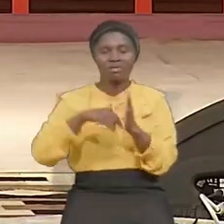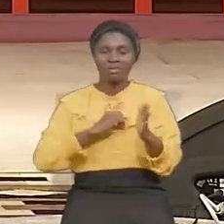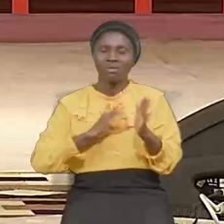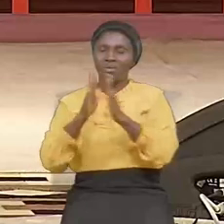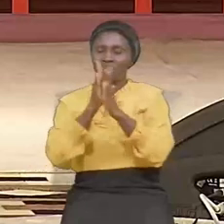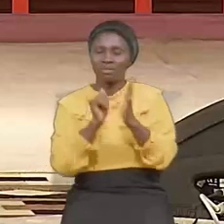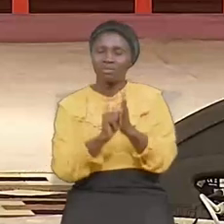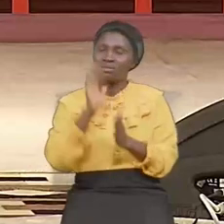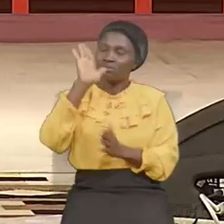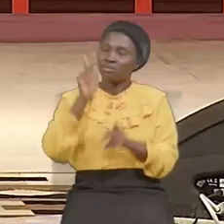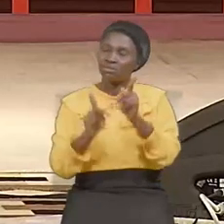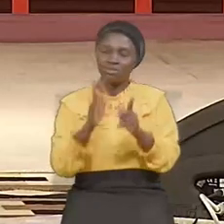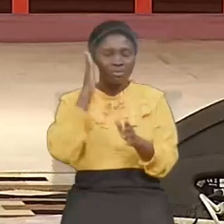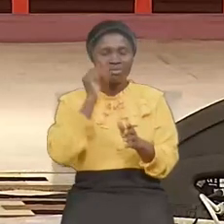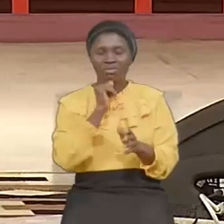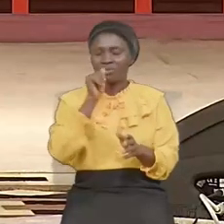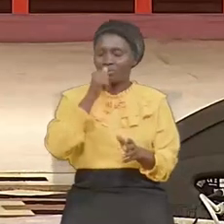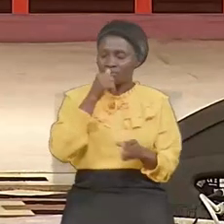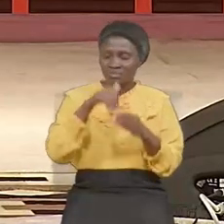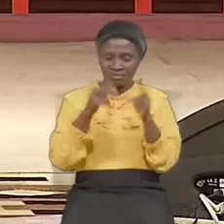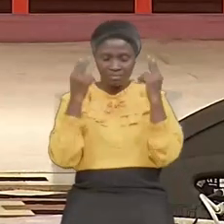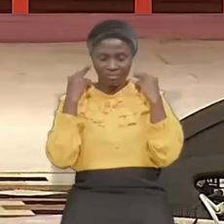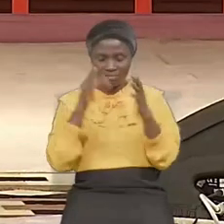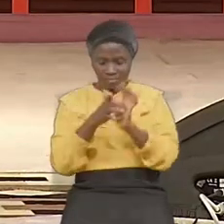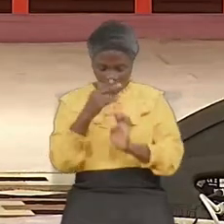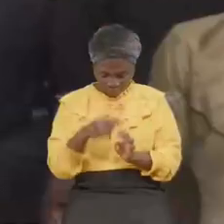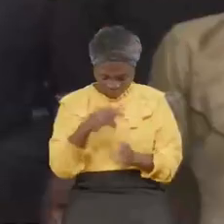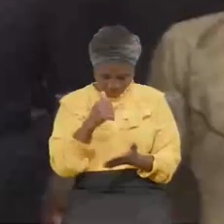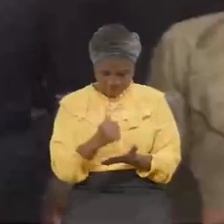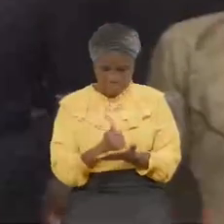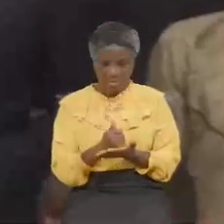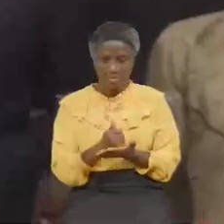peuple ne supporte pas en vain au nom de Jésus.